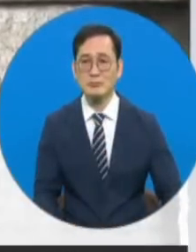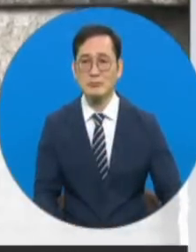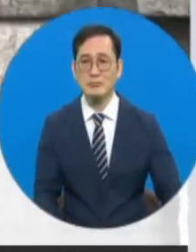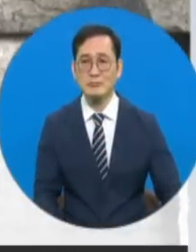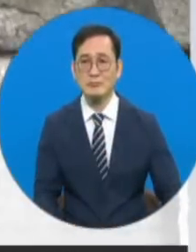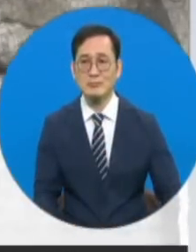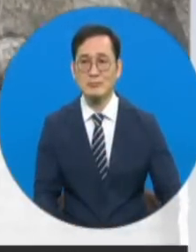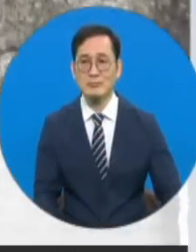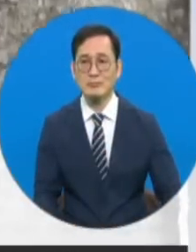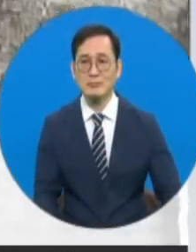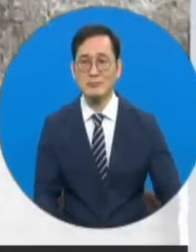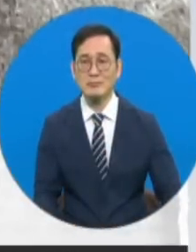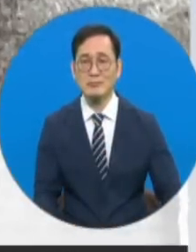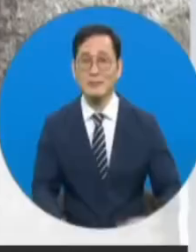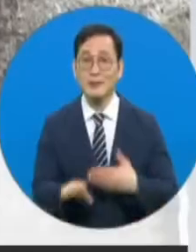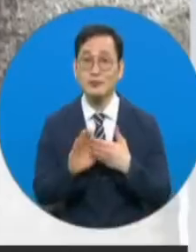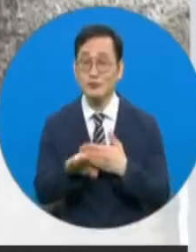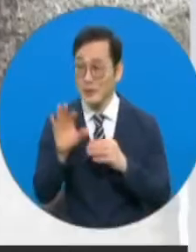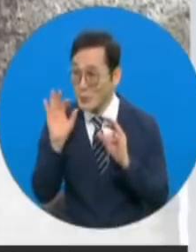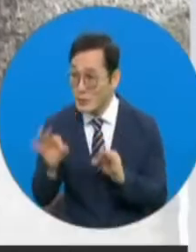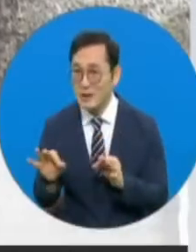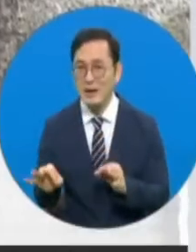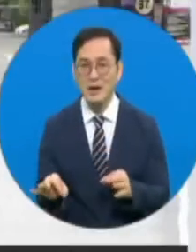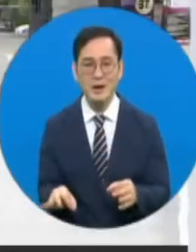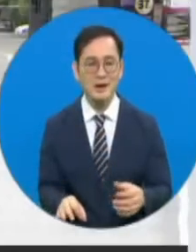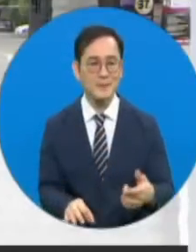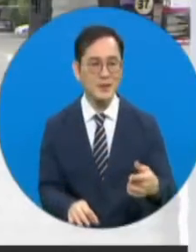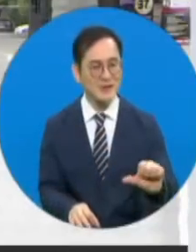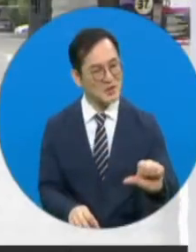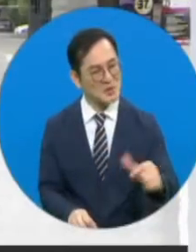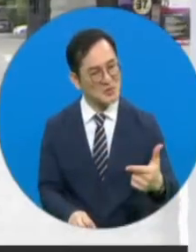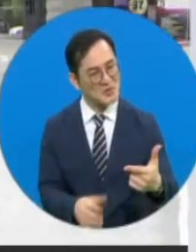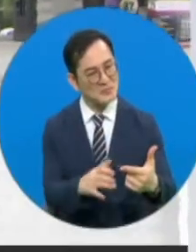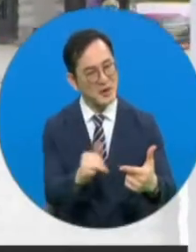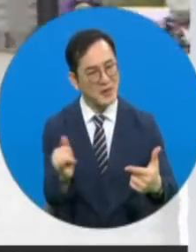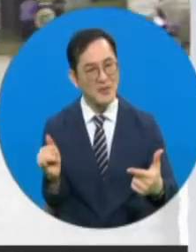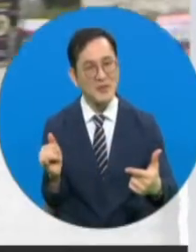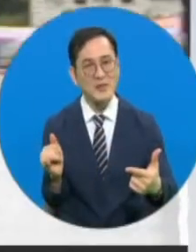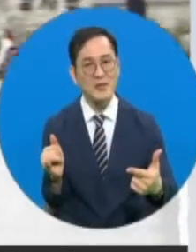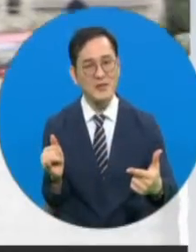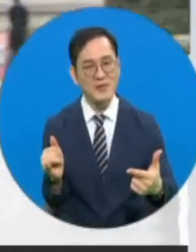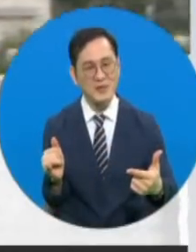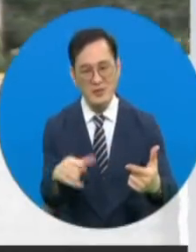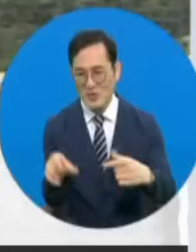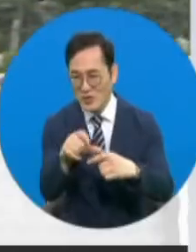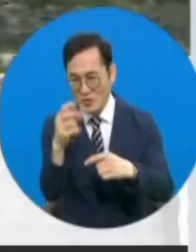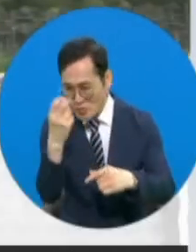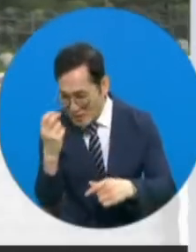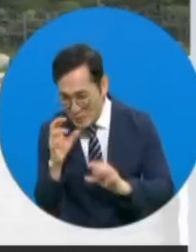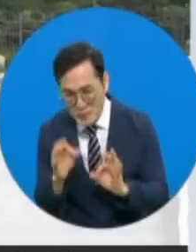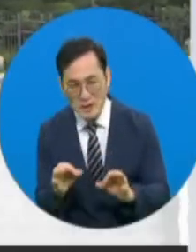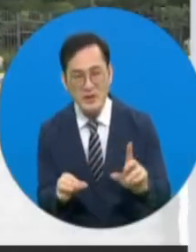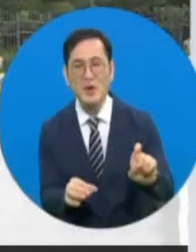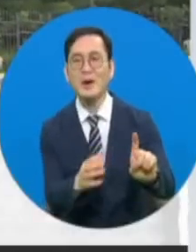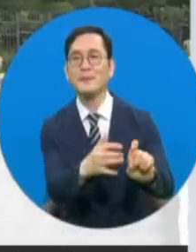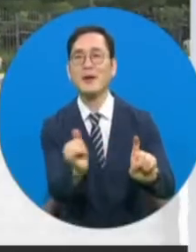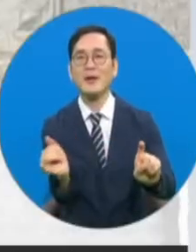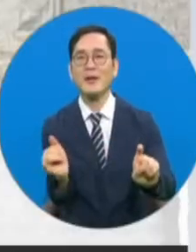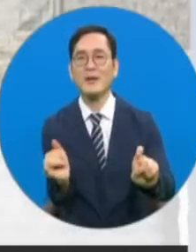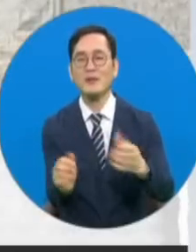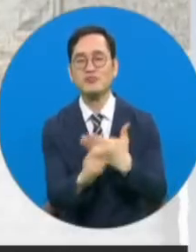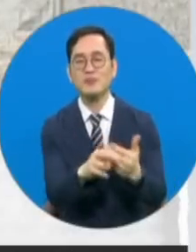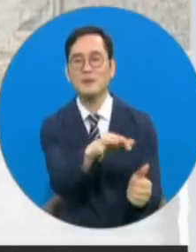그만둬 아빠 찬스가 한두 명이 아니라 다섯 명 6명 심지어 4급 5급까지 하고 나니까 11명 일파만파 커지고 있는